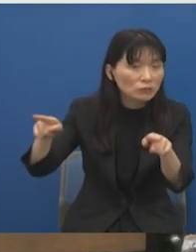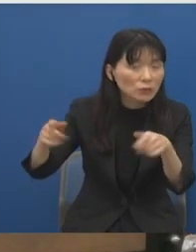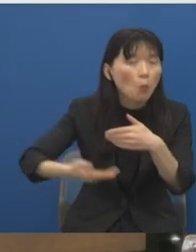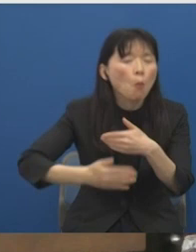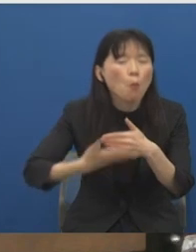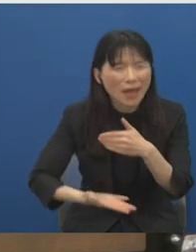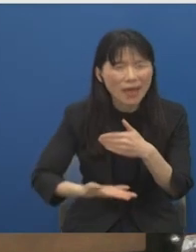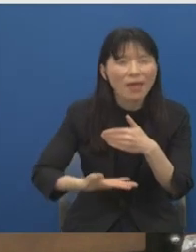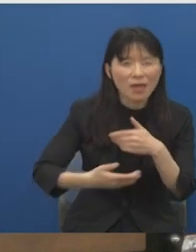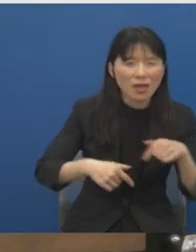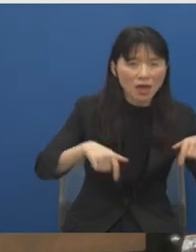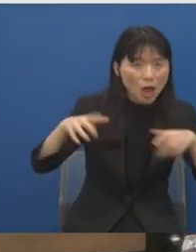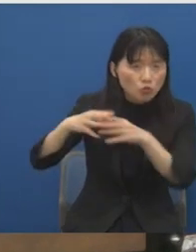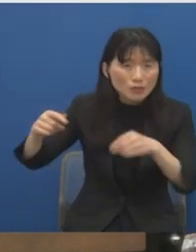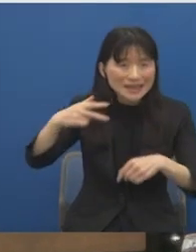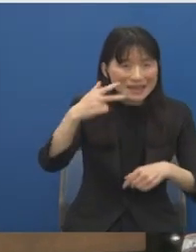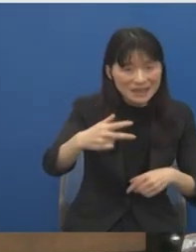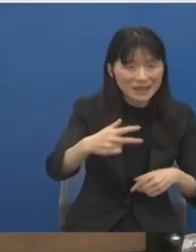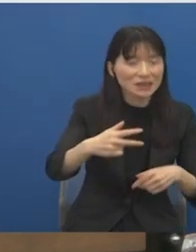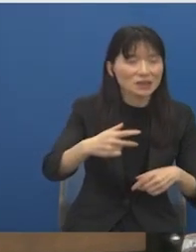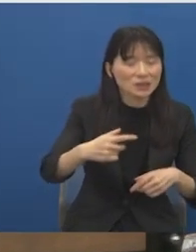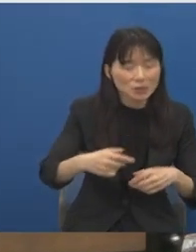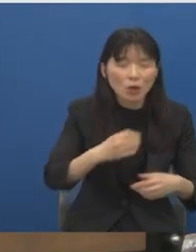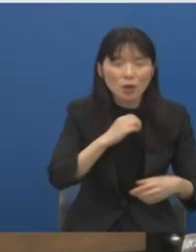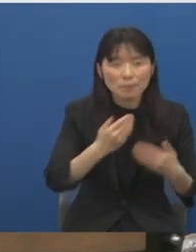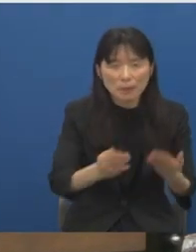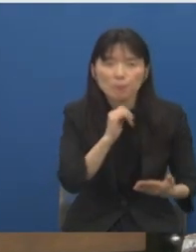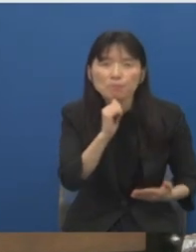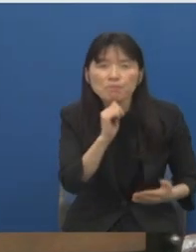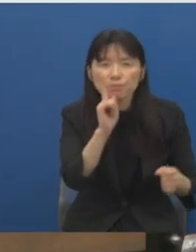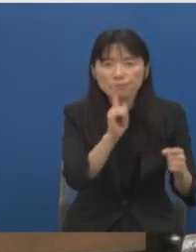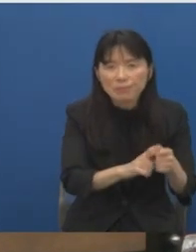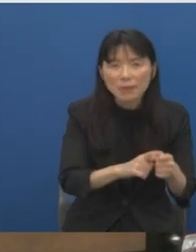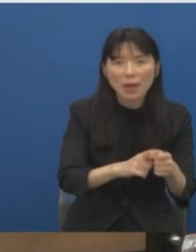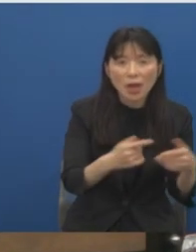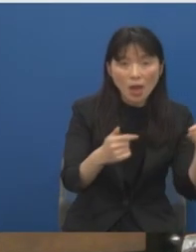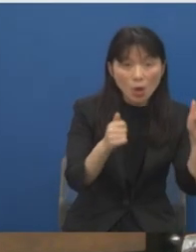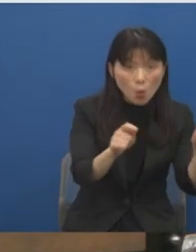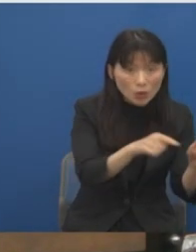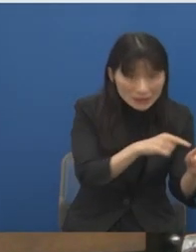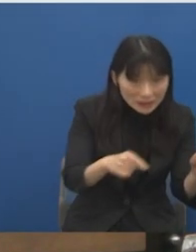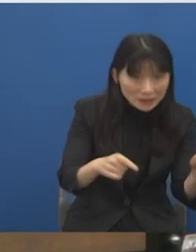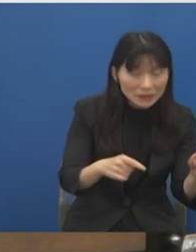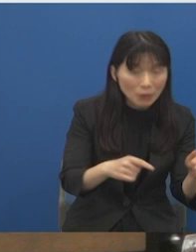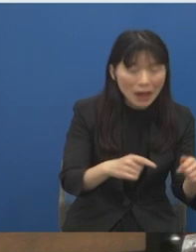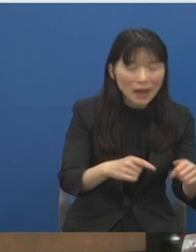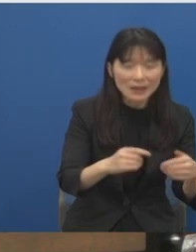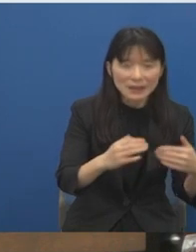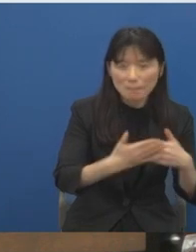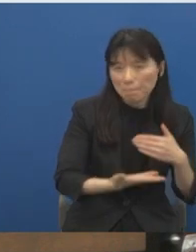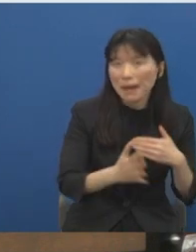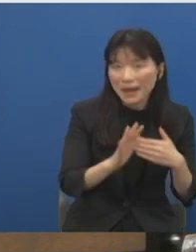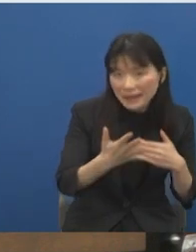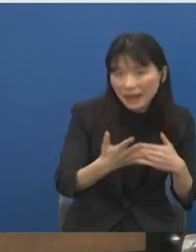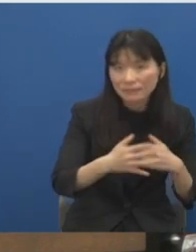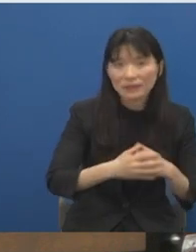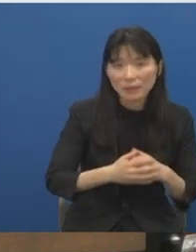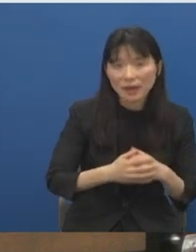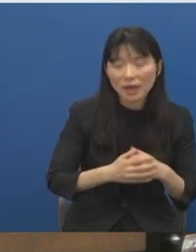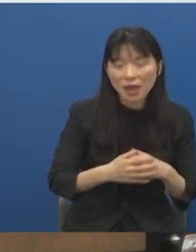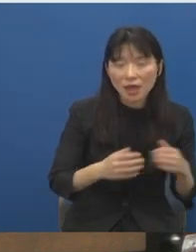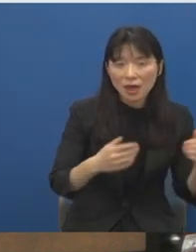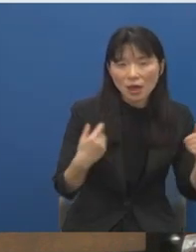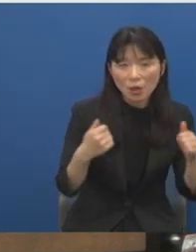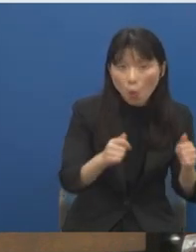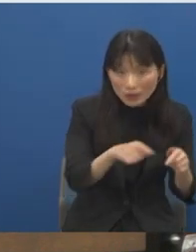や本市の認識の不足が原因であり、受託法人に過失はない。よって、本事案において、受託法人に